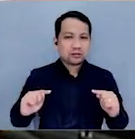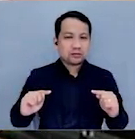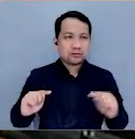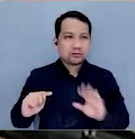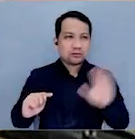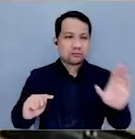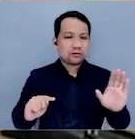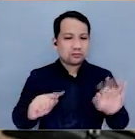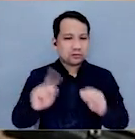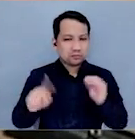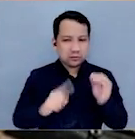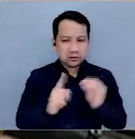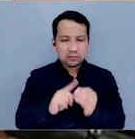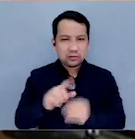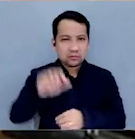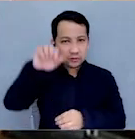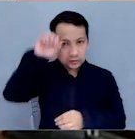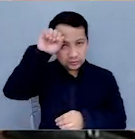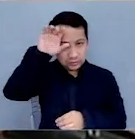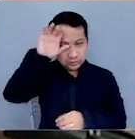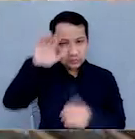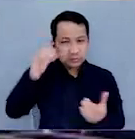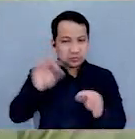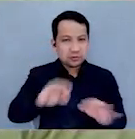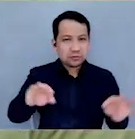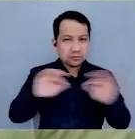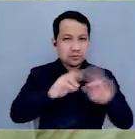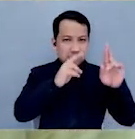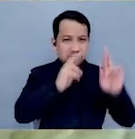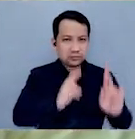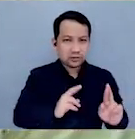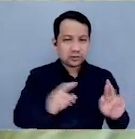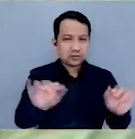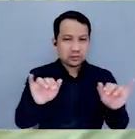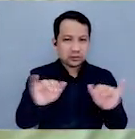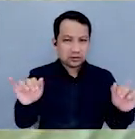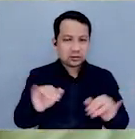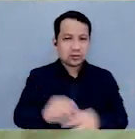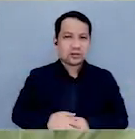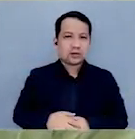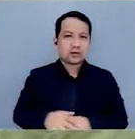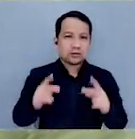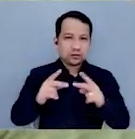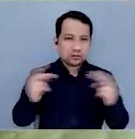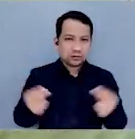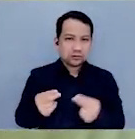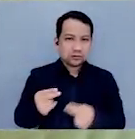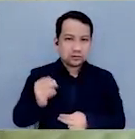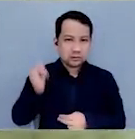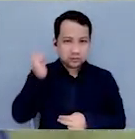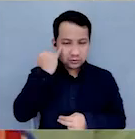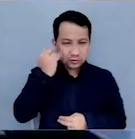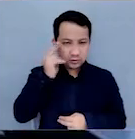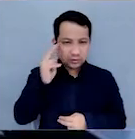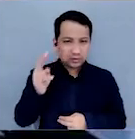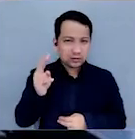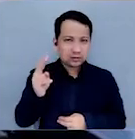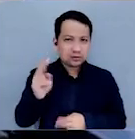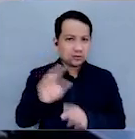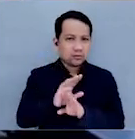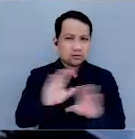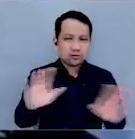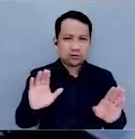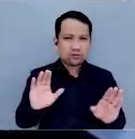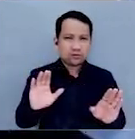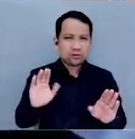kaugnay ng SOGI bill na dapat galangin din yun. Ganyan din ang posisyon ni Senator Joel Villanueva. Wala naman daw siyang